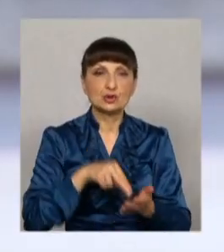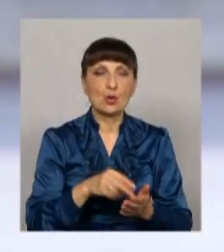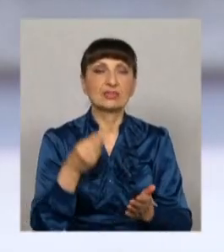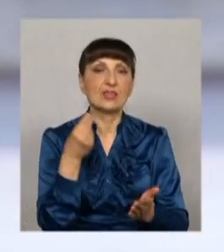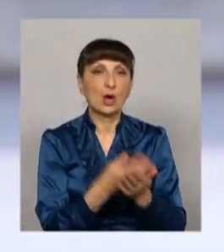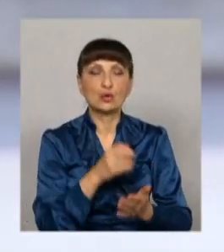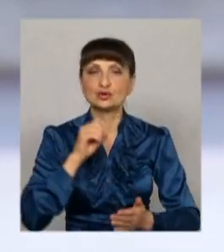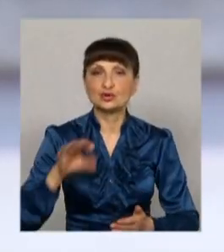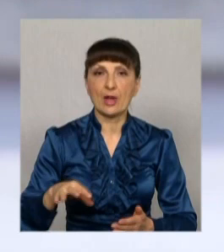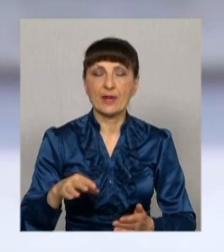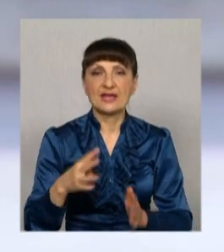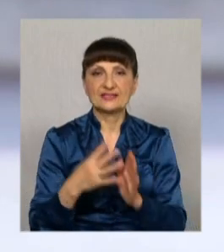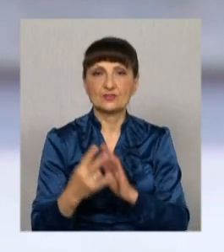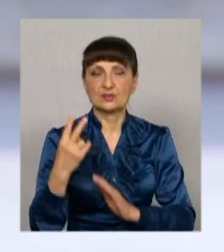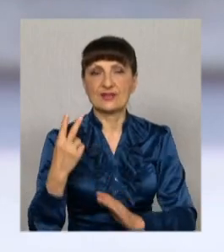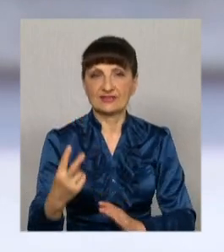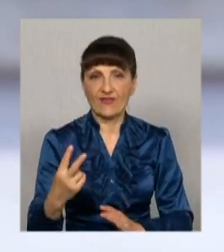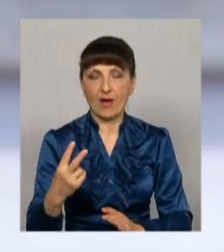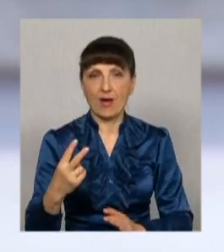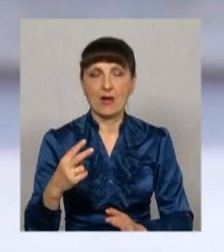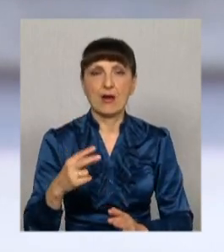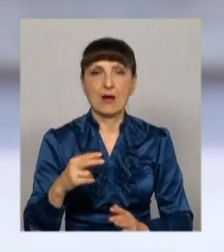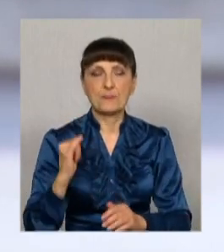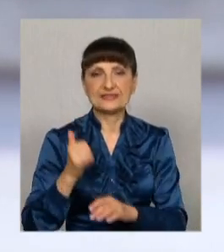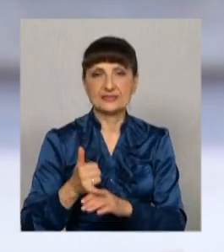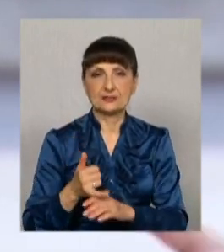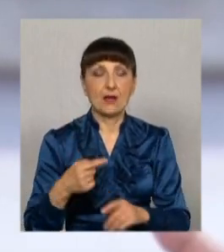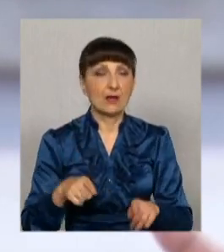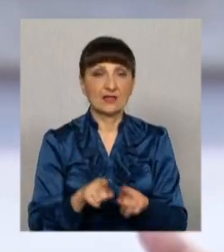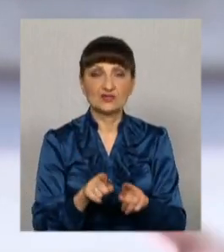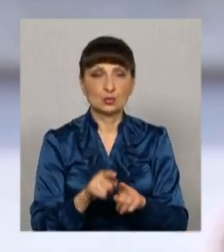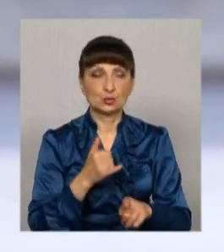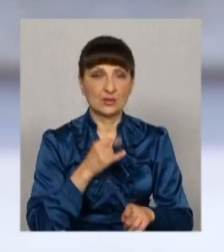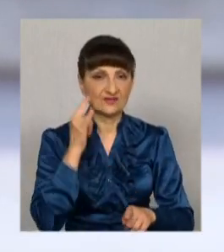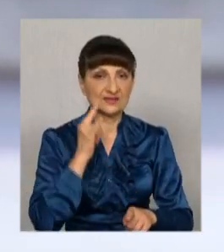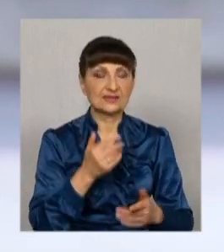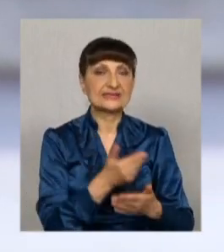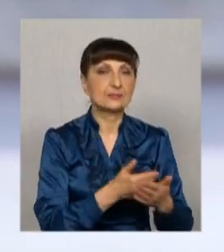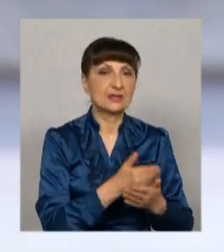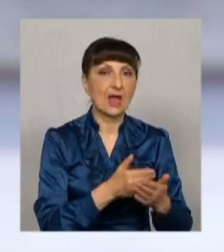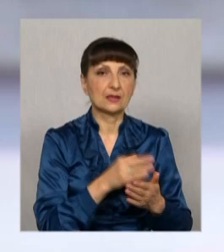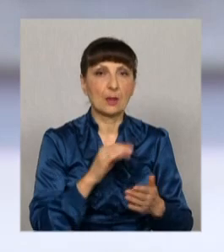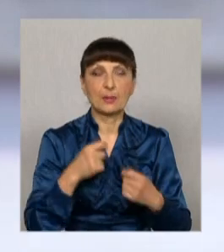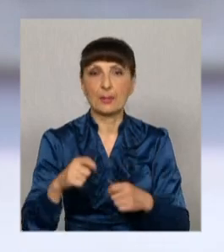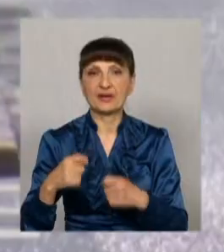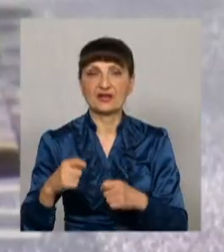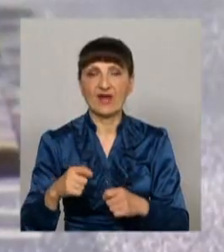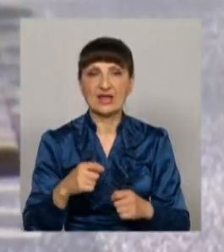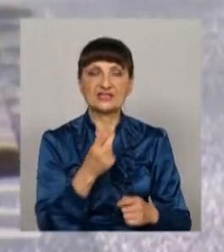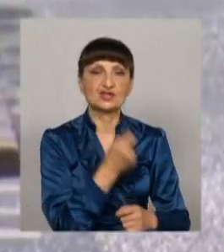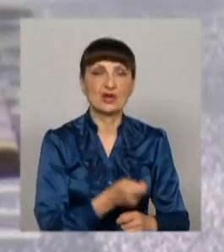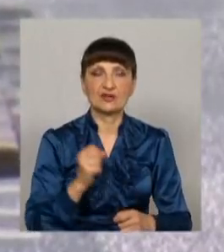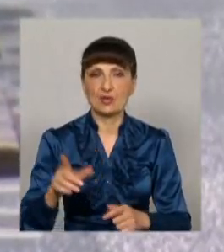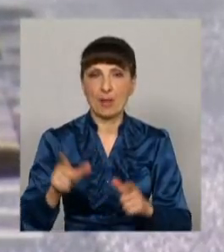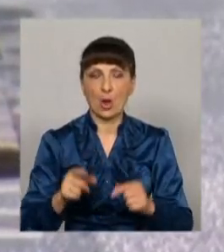чем литр 92-го бензина обработанный. Я этот пример всегда привожу. Это все равно, что у нас в Казахстане сметану продавали бы дешевле, чем молоко. По